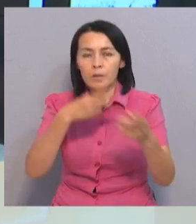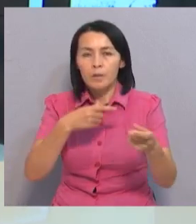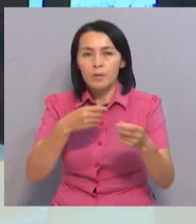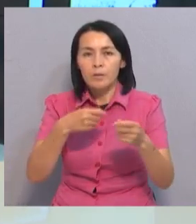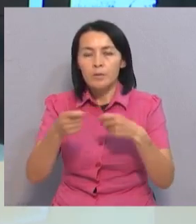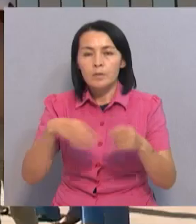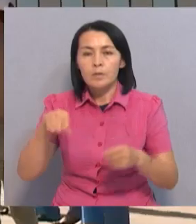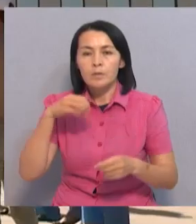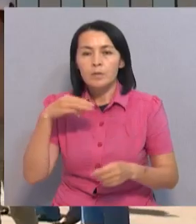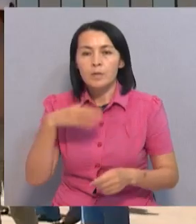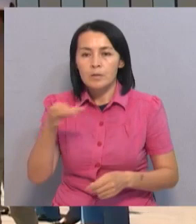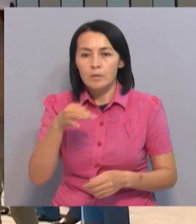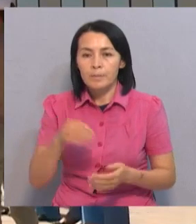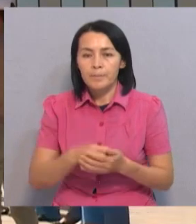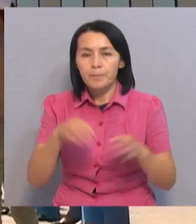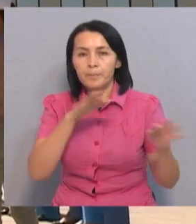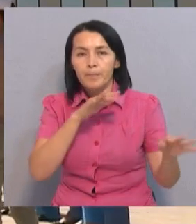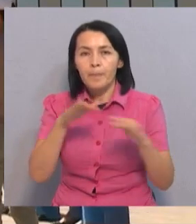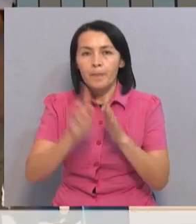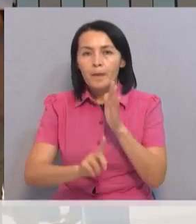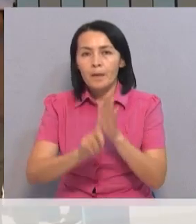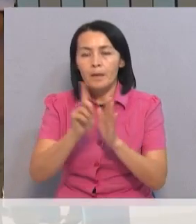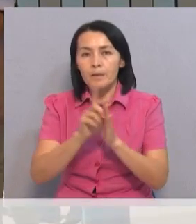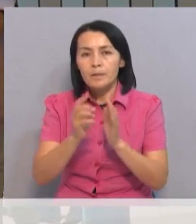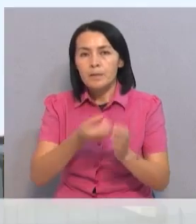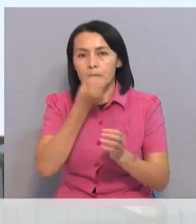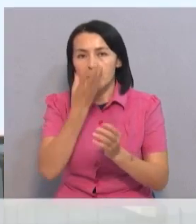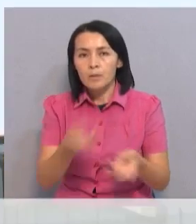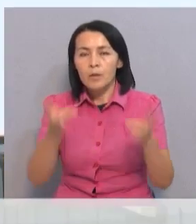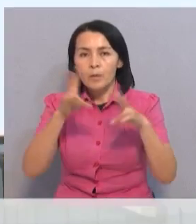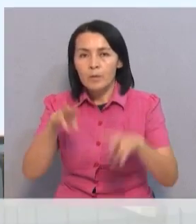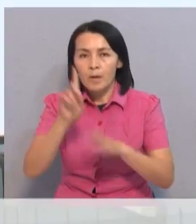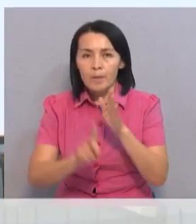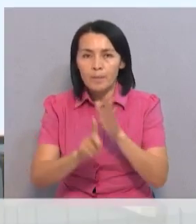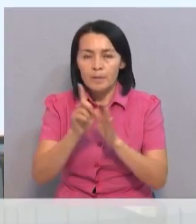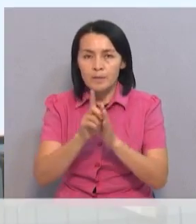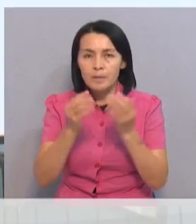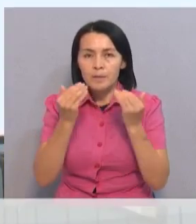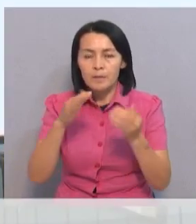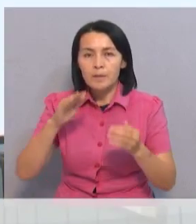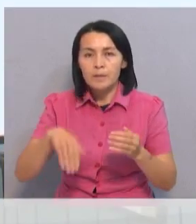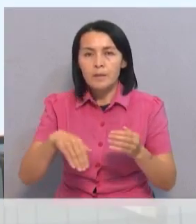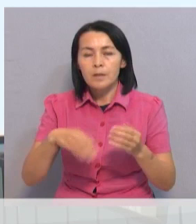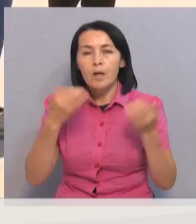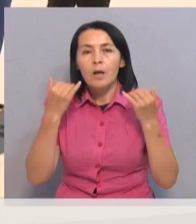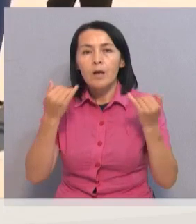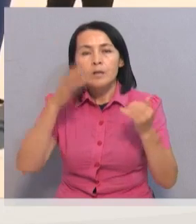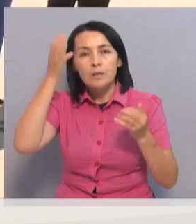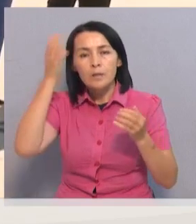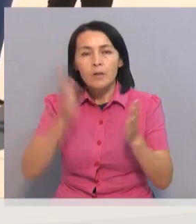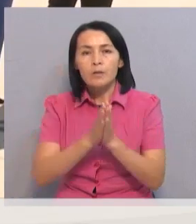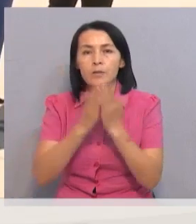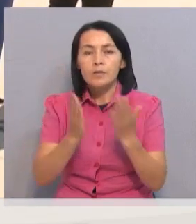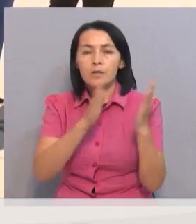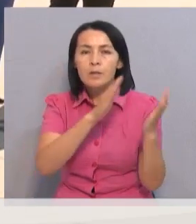области мероприятие началось с возложения цветов к памятнику Абая Затем в универсальной научной